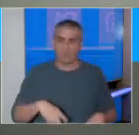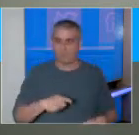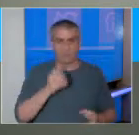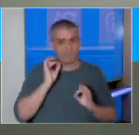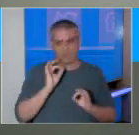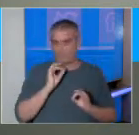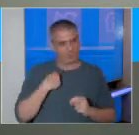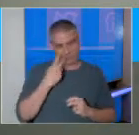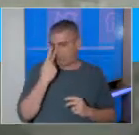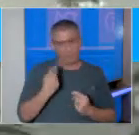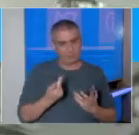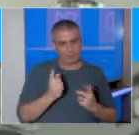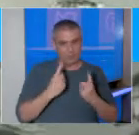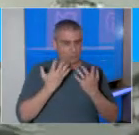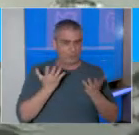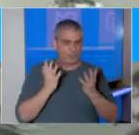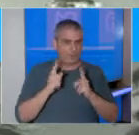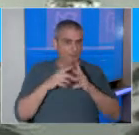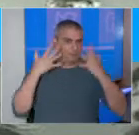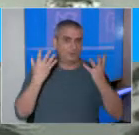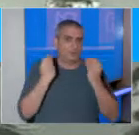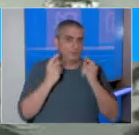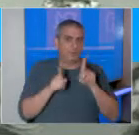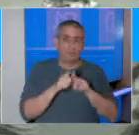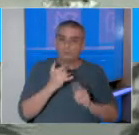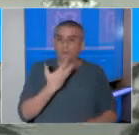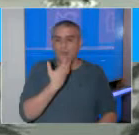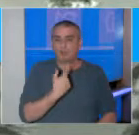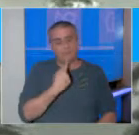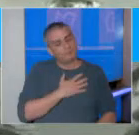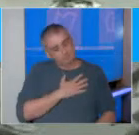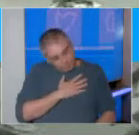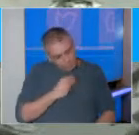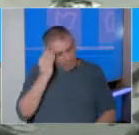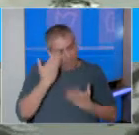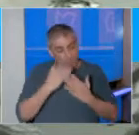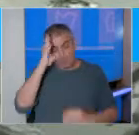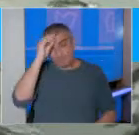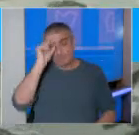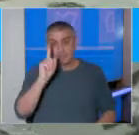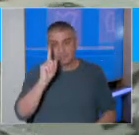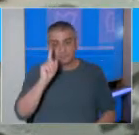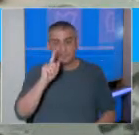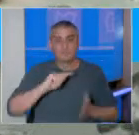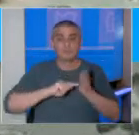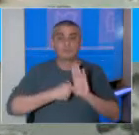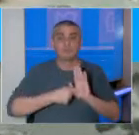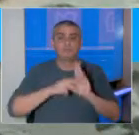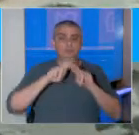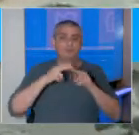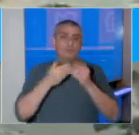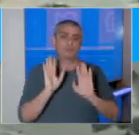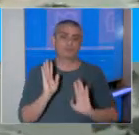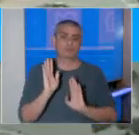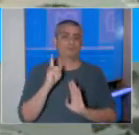אנחנו לא ראינו תופעה, סדר גודל כזה, ועדיין הרב קניבסקי אומר, תלמודי התורה לבנים, זה הדגש, יישארו